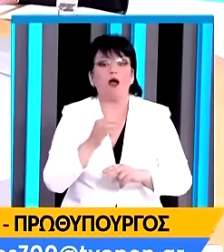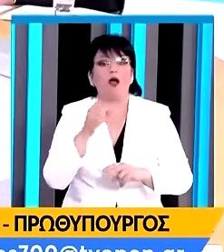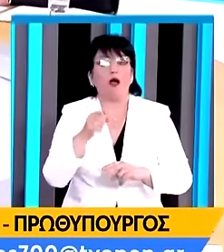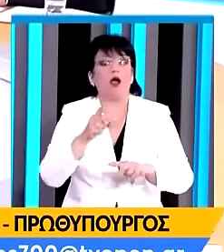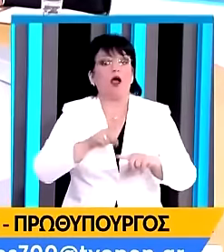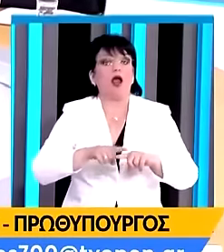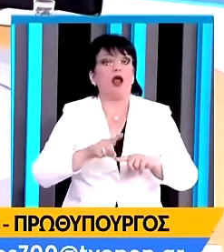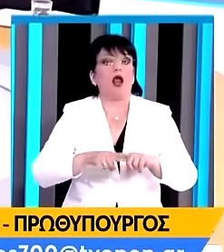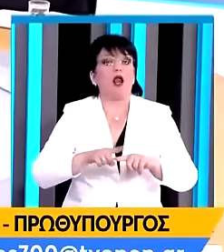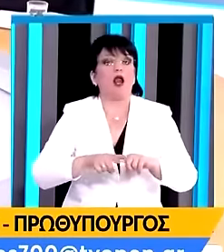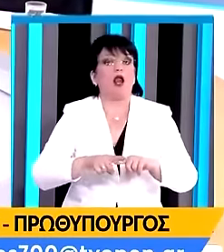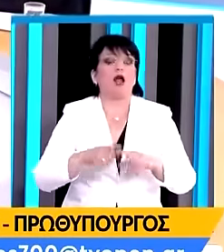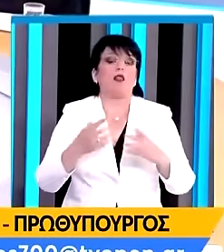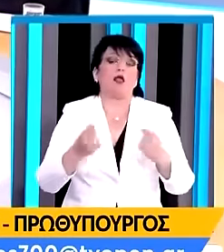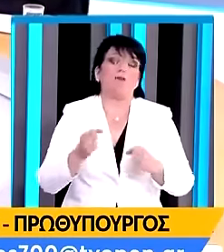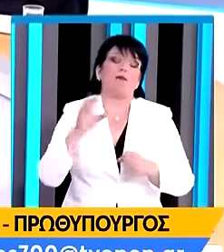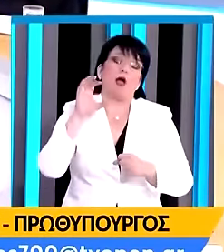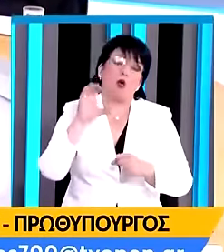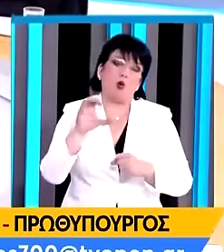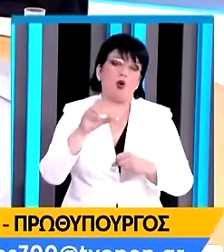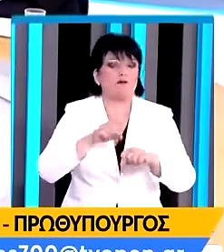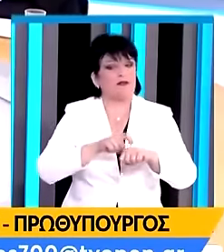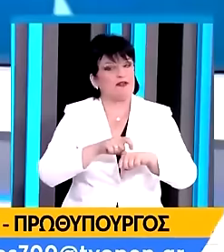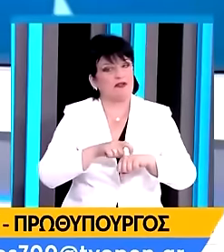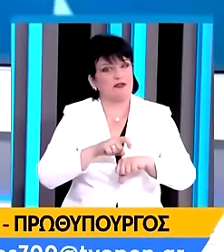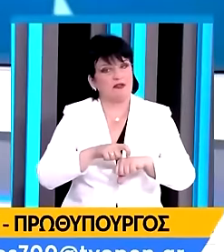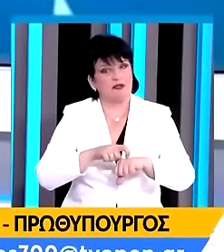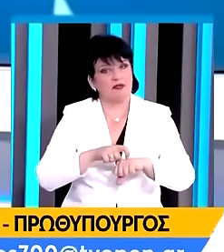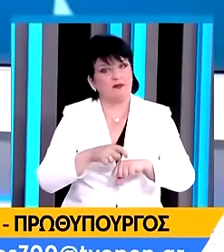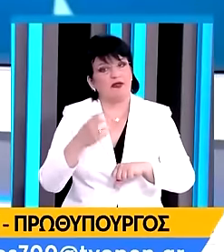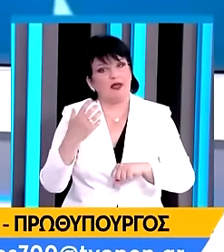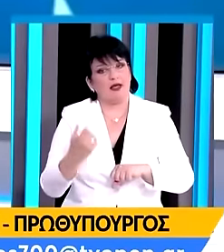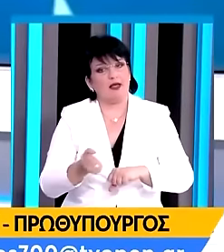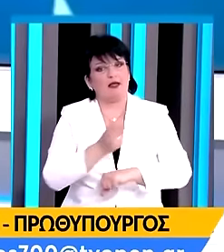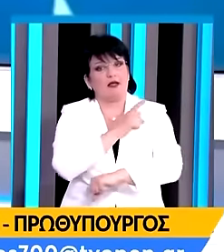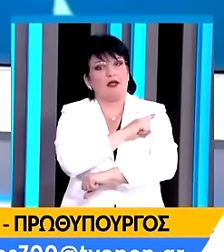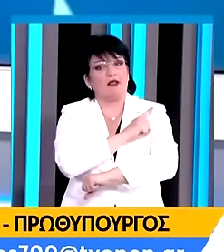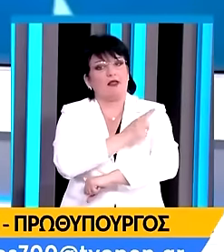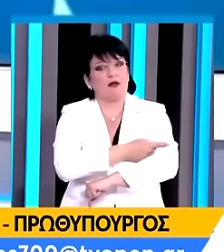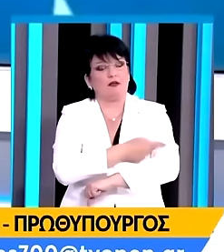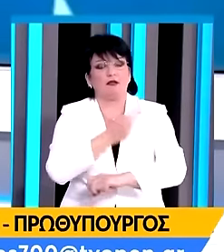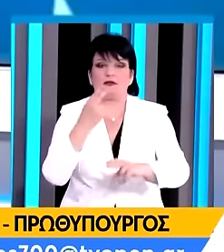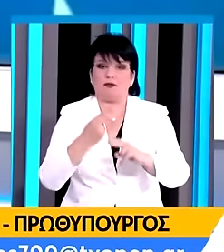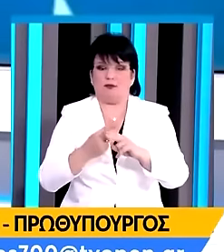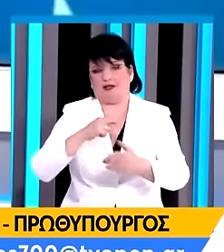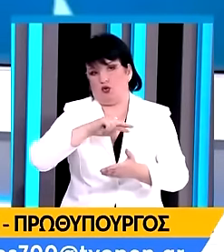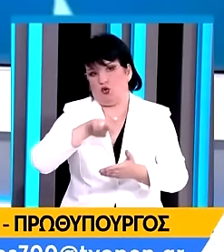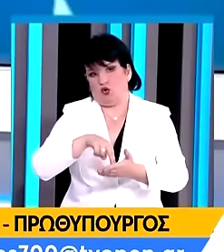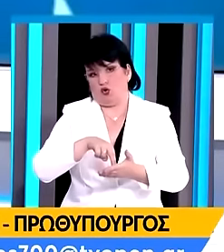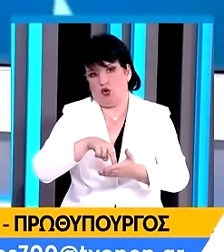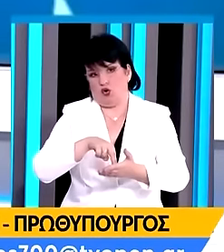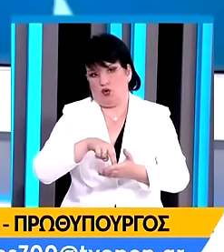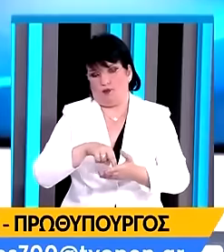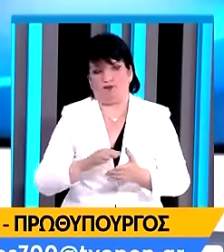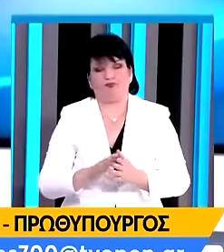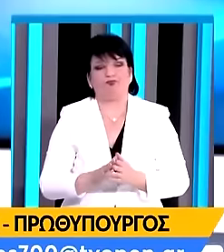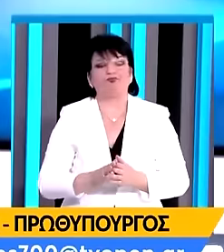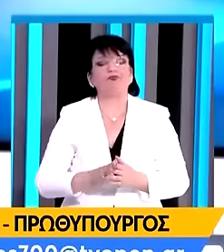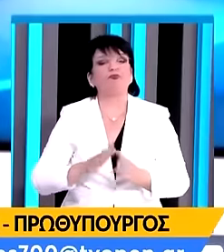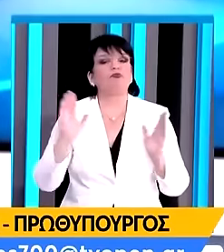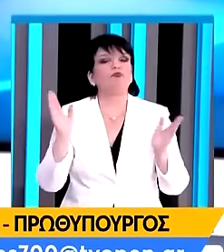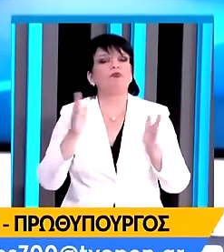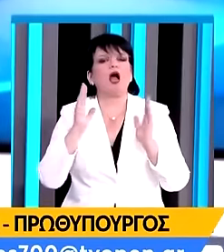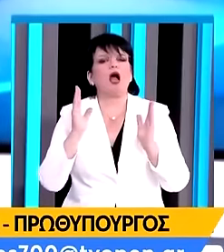Ελλάδα είμαστε μια χώρα η οποία αυτή τη στιγμή έχει τη δυνατότητα να παίξει ένα πρωταγωνιστικό ρόλο στα Βαλκάνια και θα το κάνει. Αν